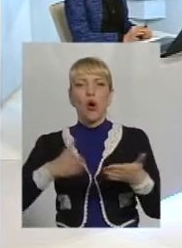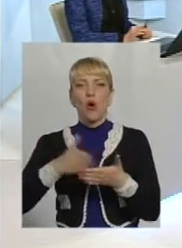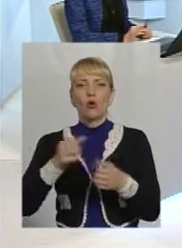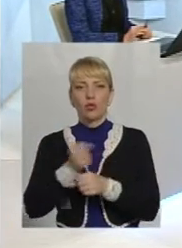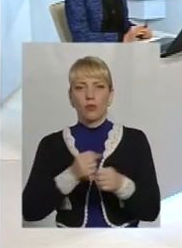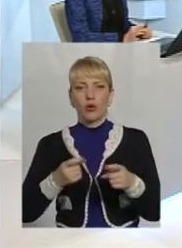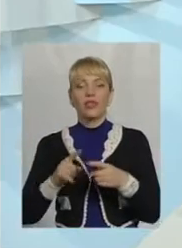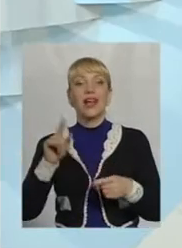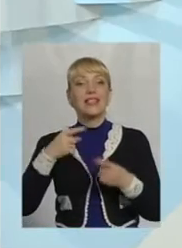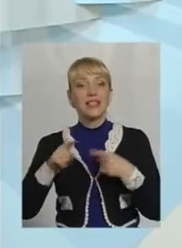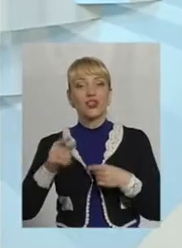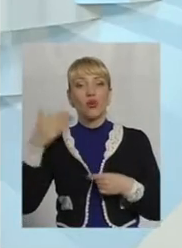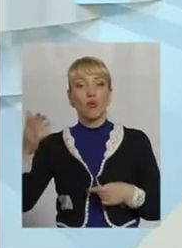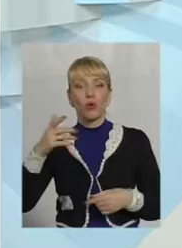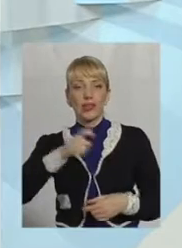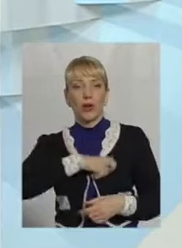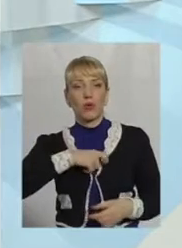депутати тоді ще у